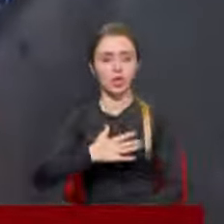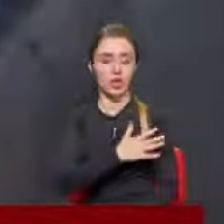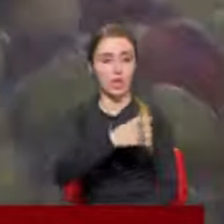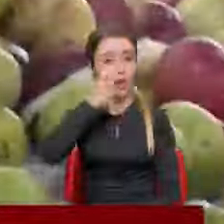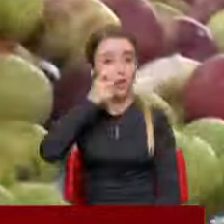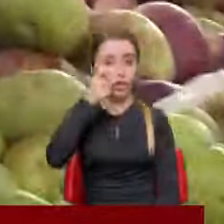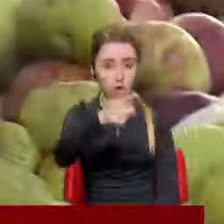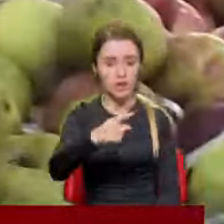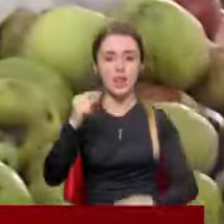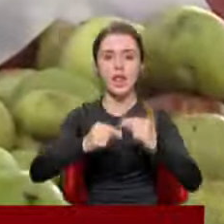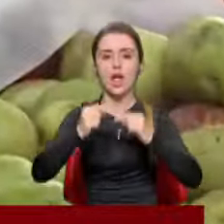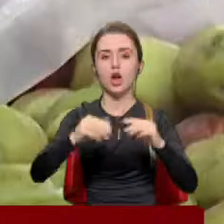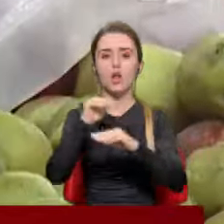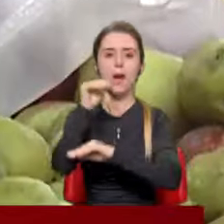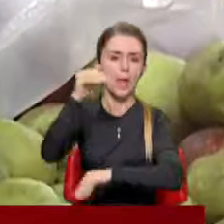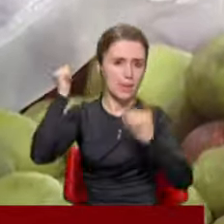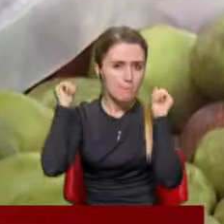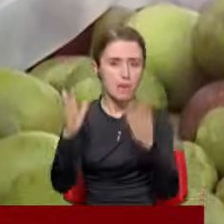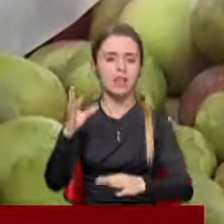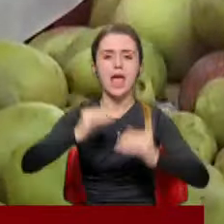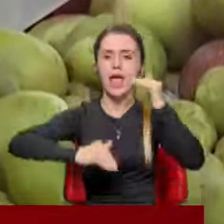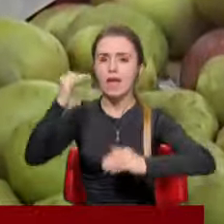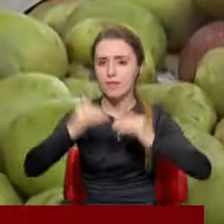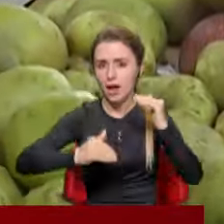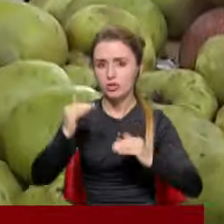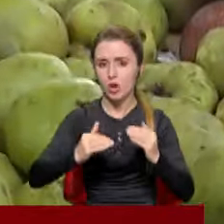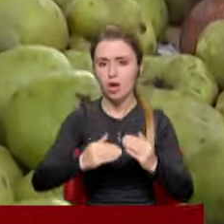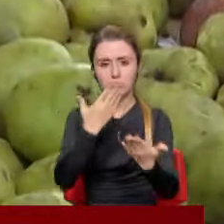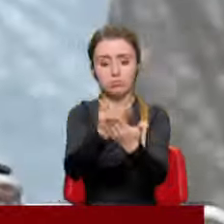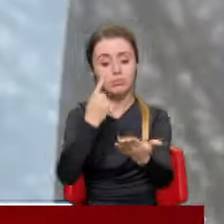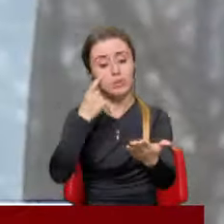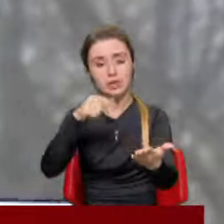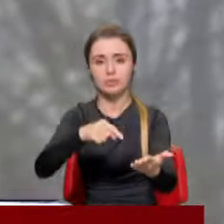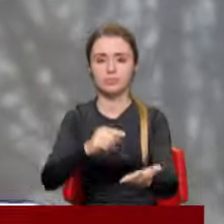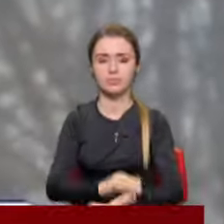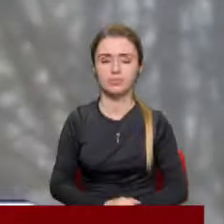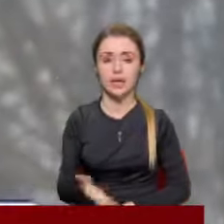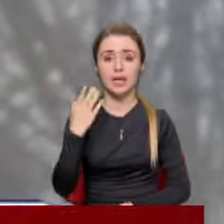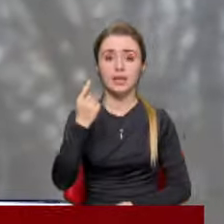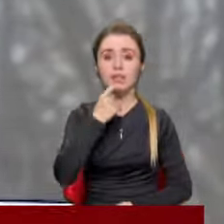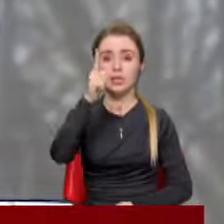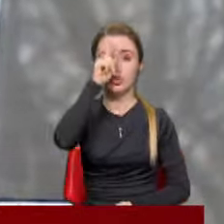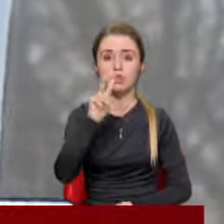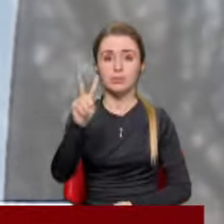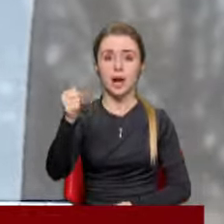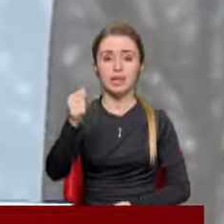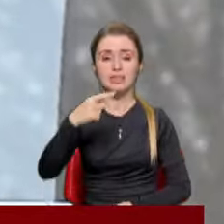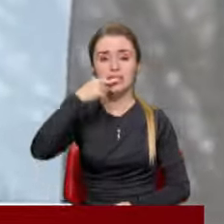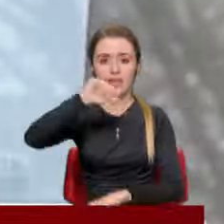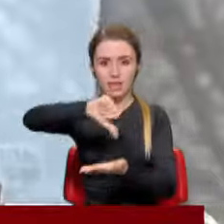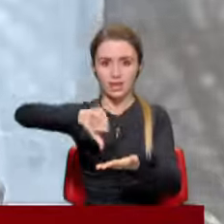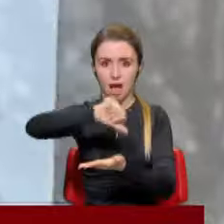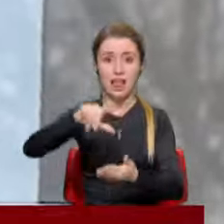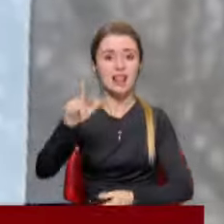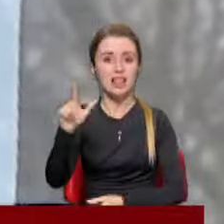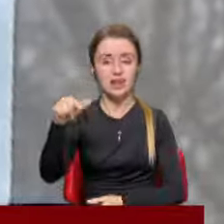lideri Özel ekonomi hayat pahalılığı enflasyon karnesini aştı iktidarın. Geçen sene 126 lira zeytinyağının